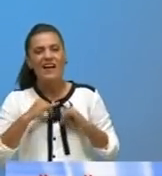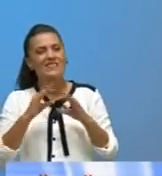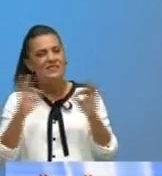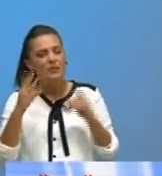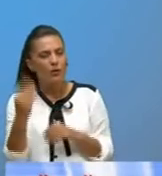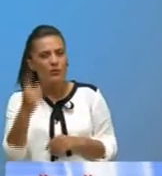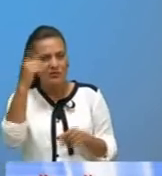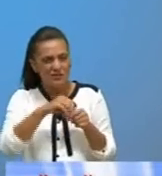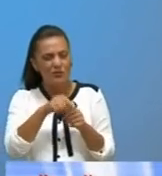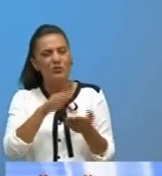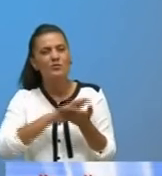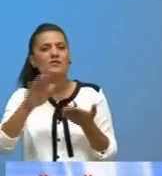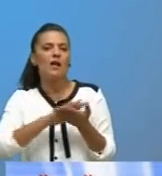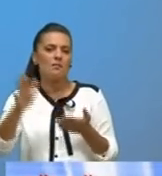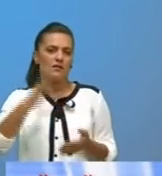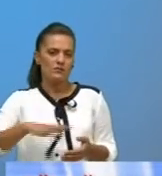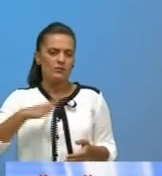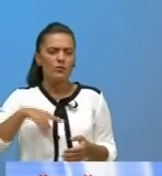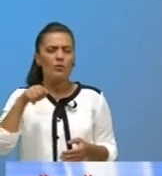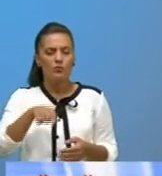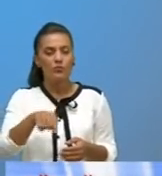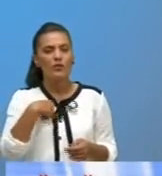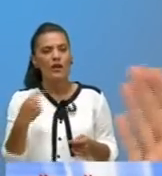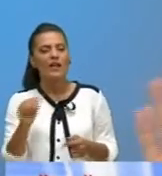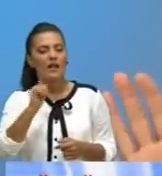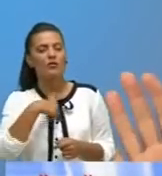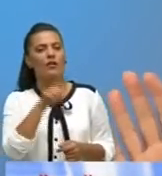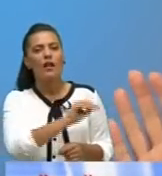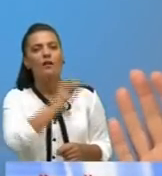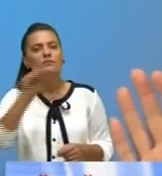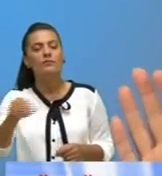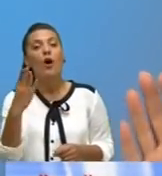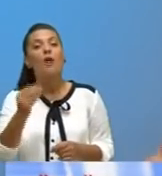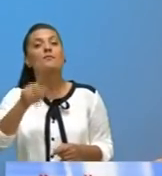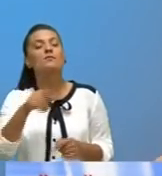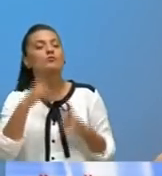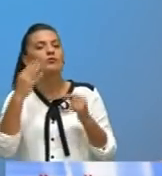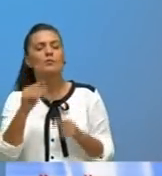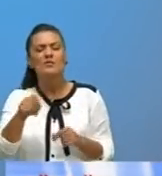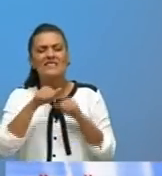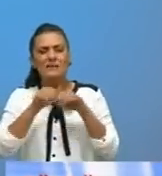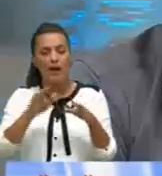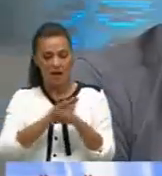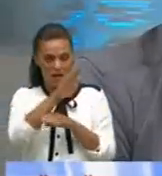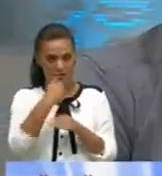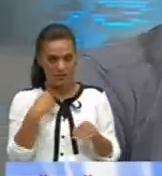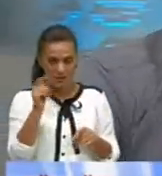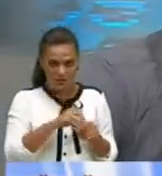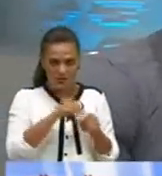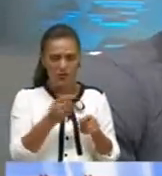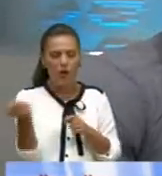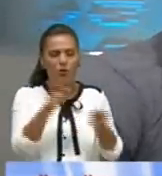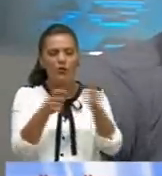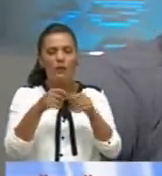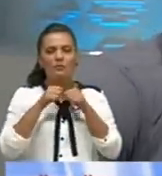için de onu düzeltmek istiyoruz. Evet, aynen öyle. Bu güdüme yarıyor evet. Bu. Bunu başka türlü yorumlamayalım. Bu yani sistem hayatta kalmak aynen. üzerine kurgulanmış bir sistem.